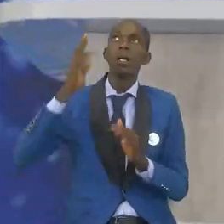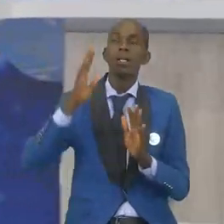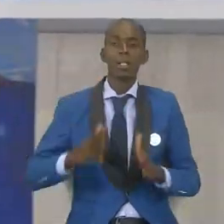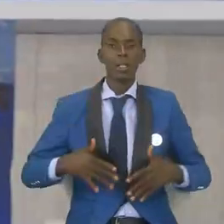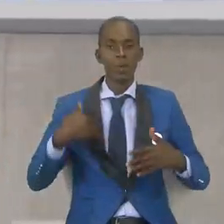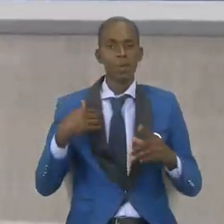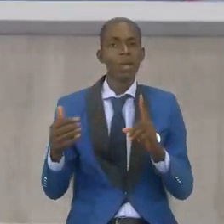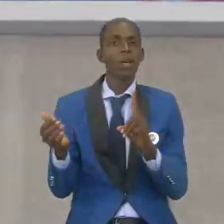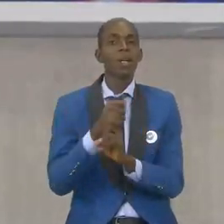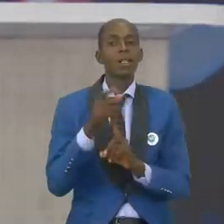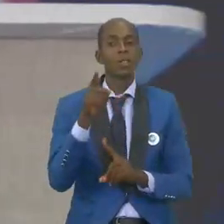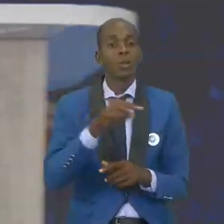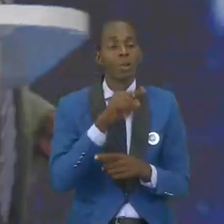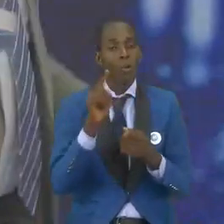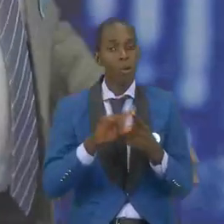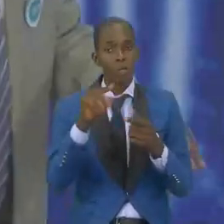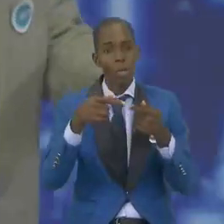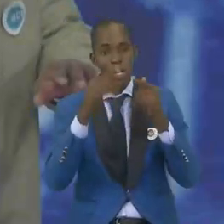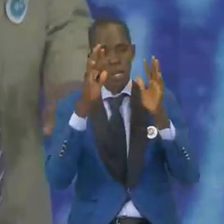toi, profond, haute,